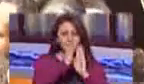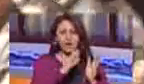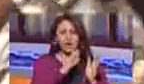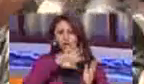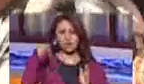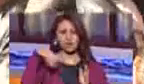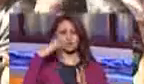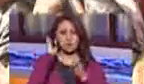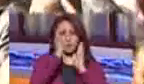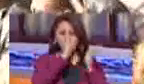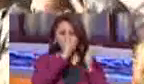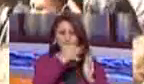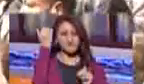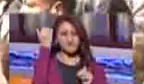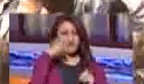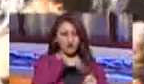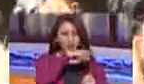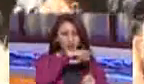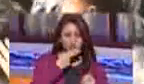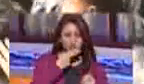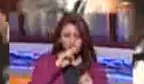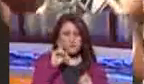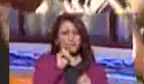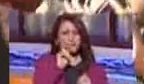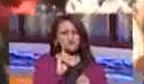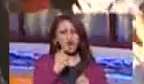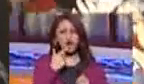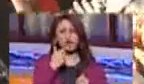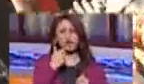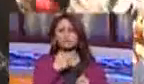وكسروا، والكلام ده ما ينفعش.